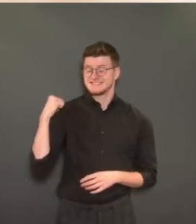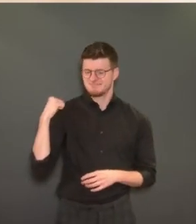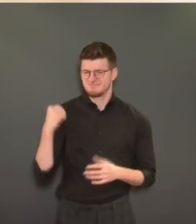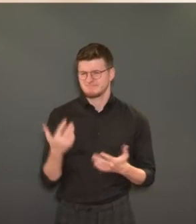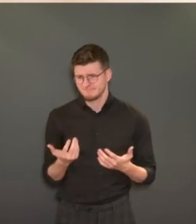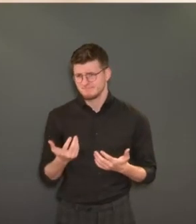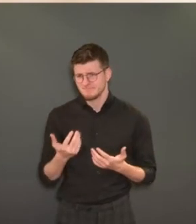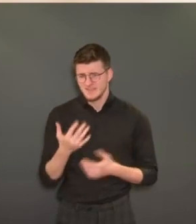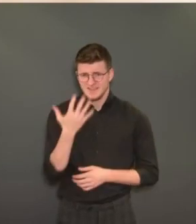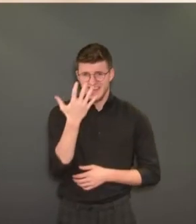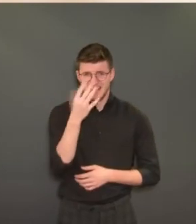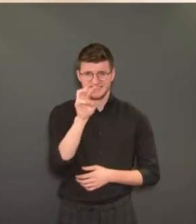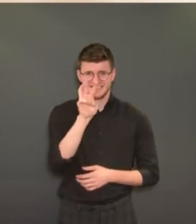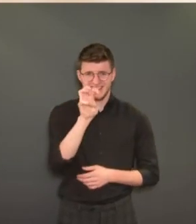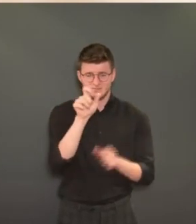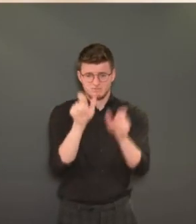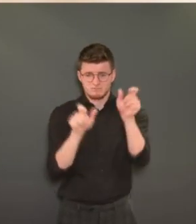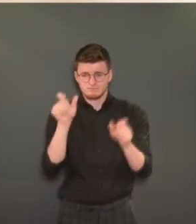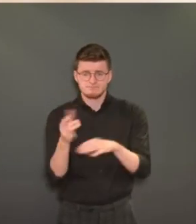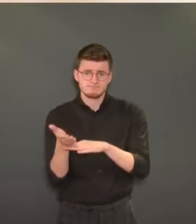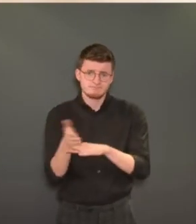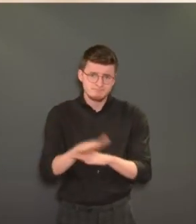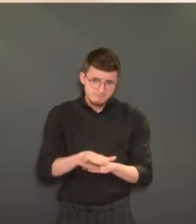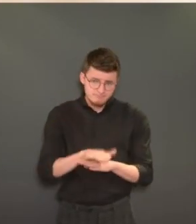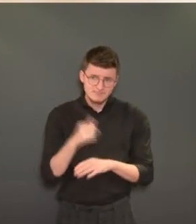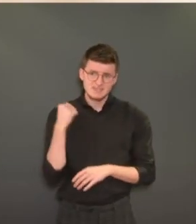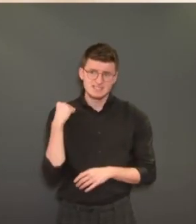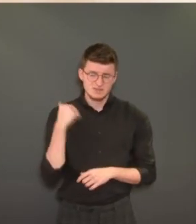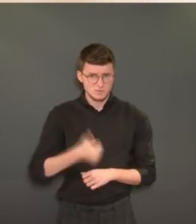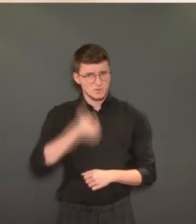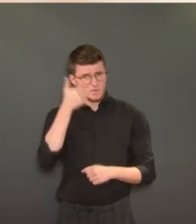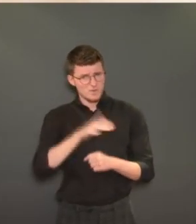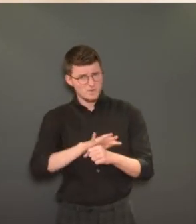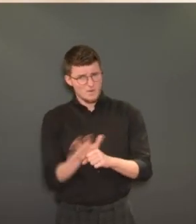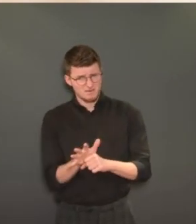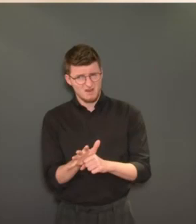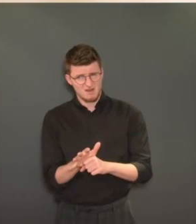Hier, 35 personnes sont décédées des suites du Covid.